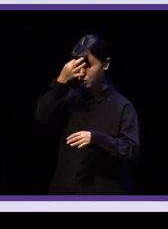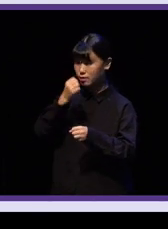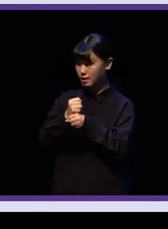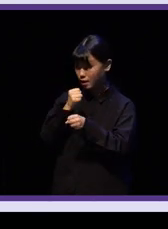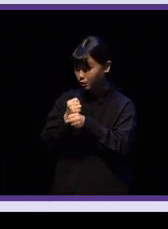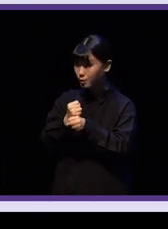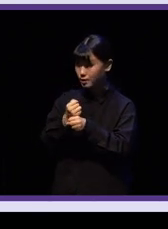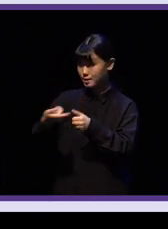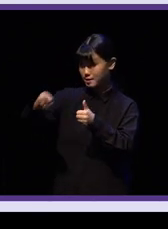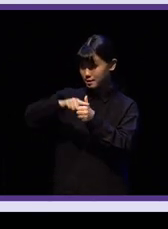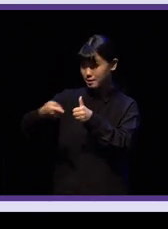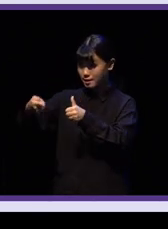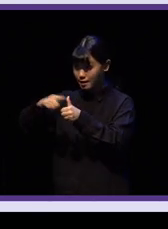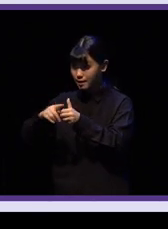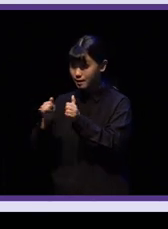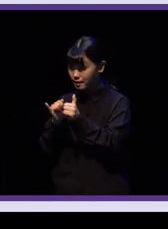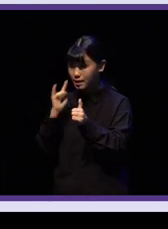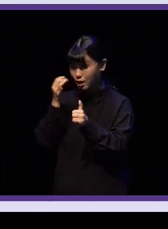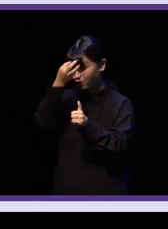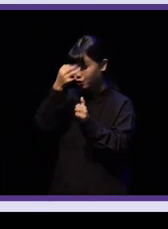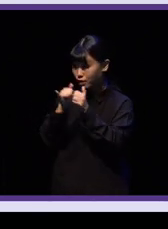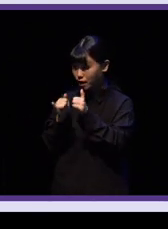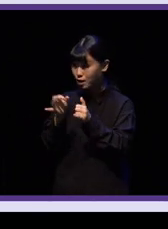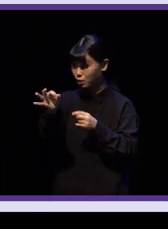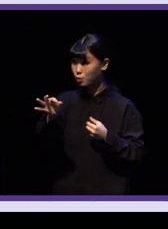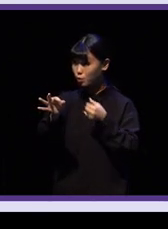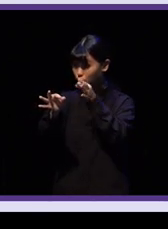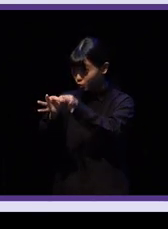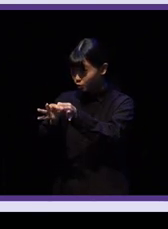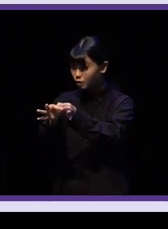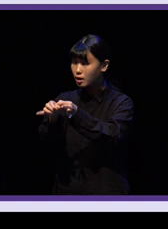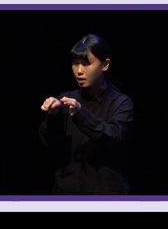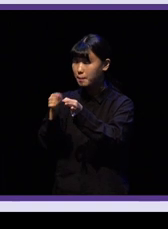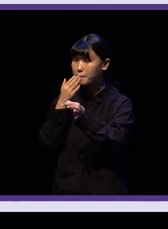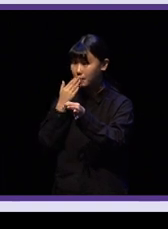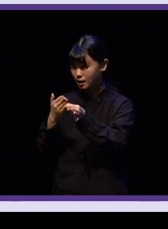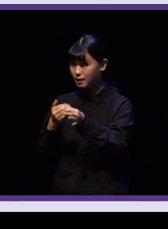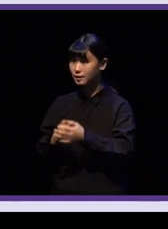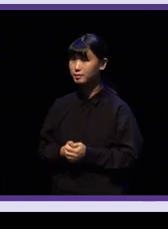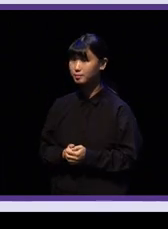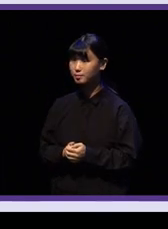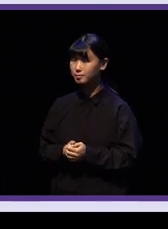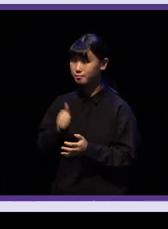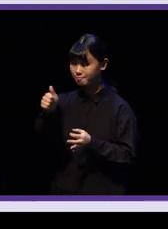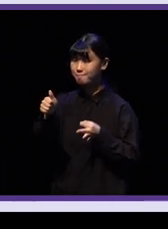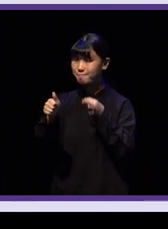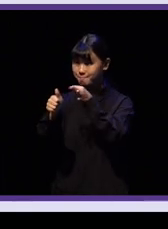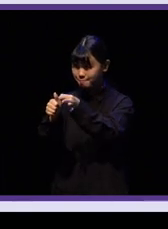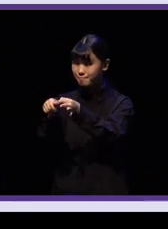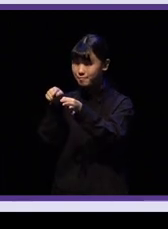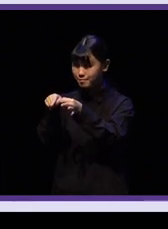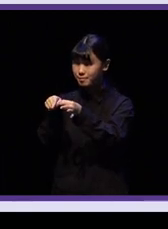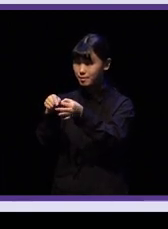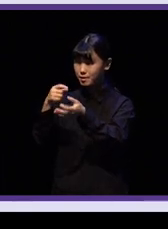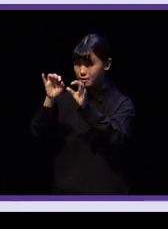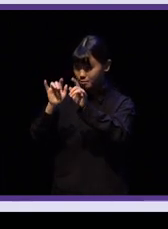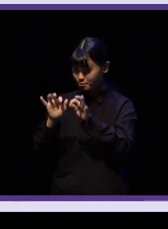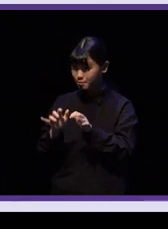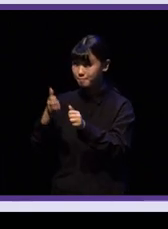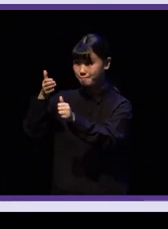예술가분들에 대한 사례비는 편성이 충분히 가능하시니까 그렇게 사례비로 편성을 하셔서 진행을 해